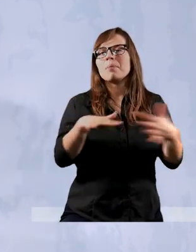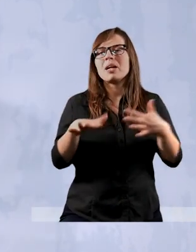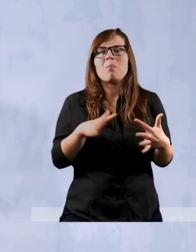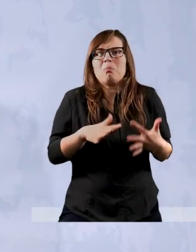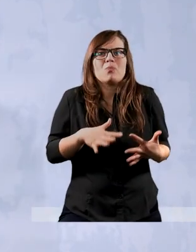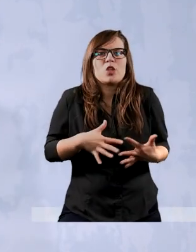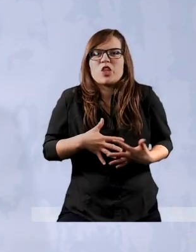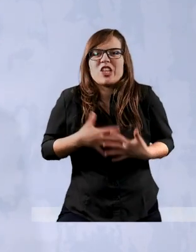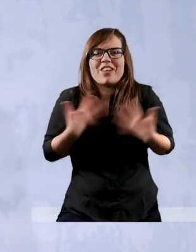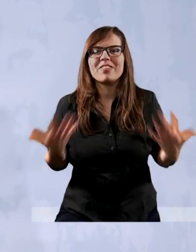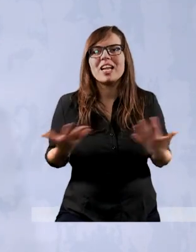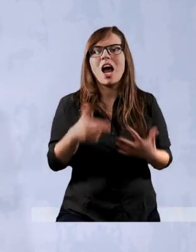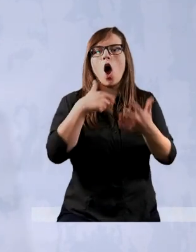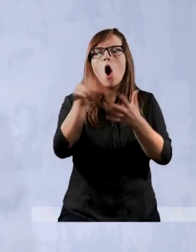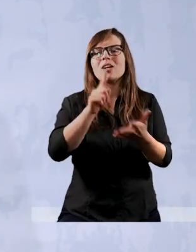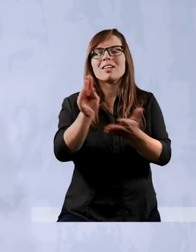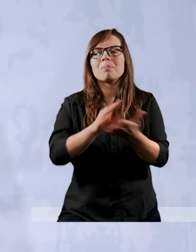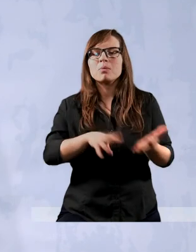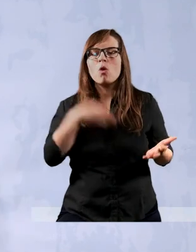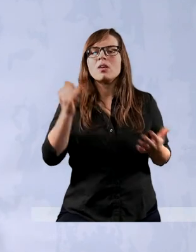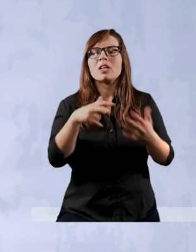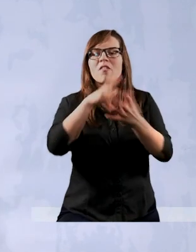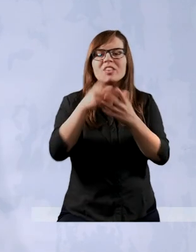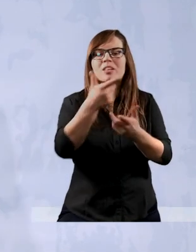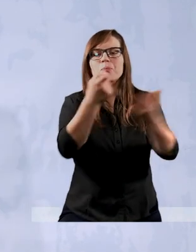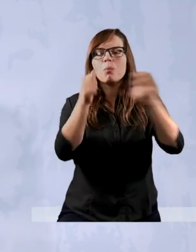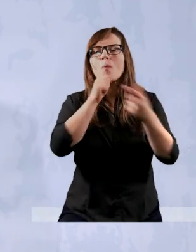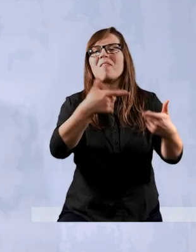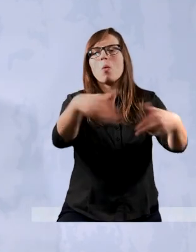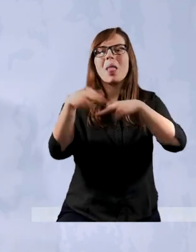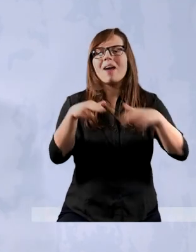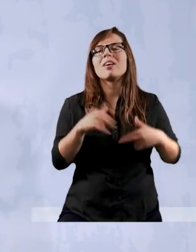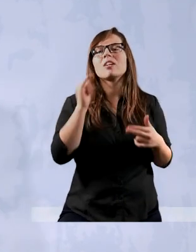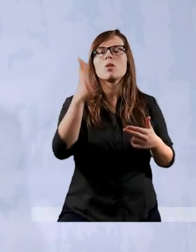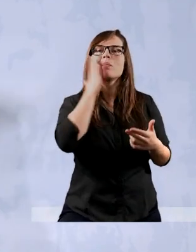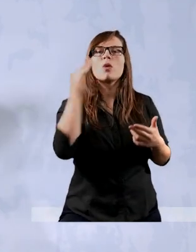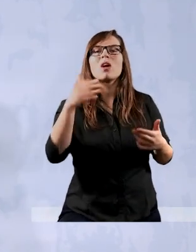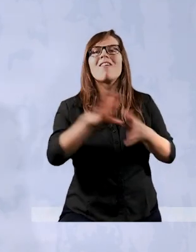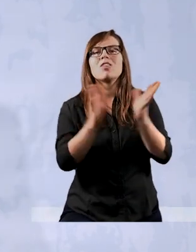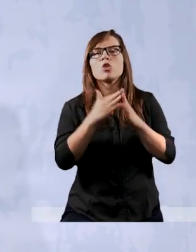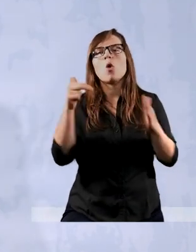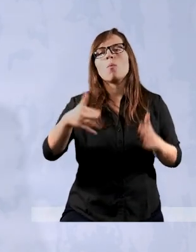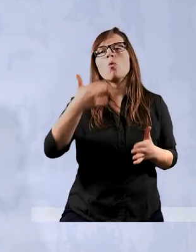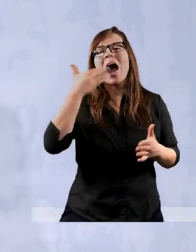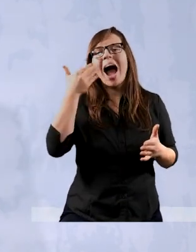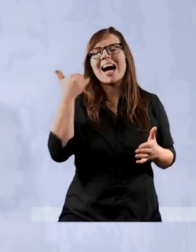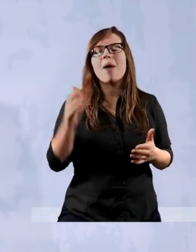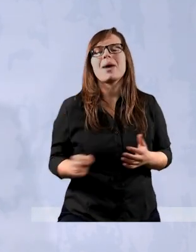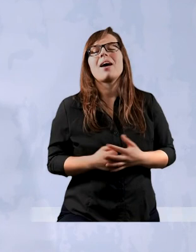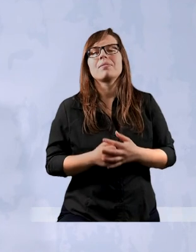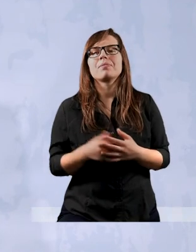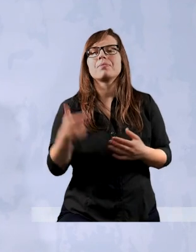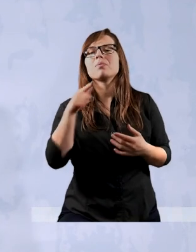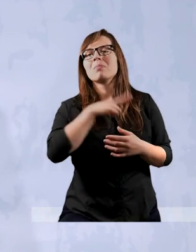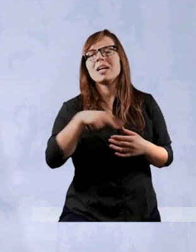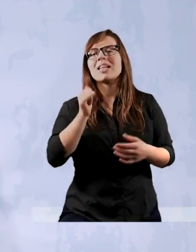miejscu przedziwnie. Chodził z Biblią i wszystkich próbował nawracać i mieszkał w domu u Araba. Czy